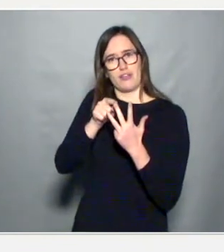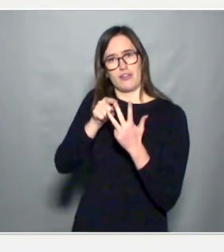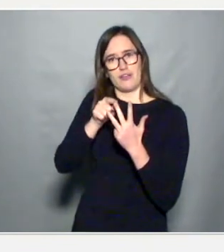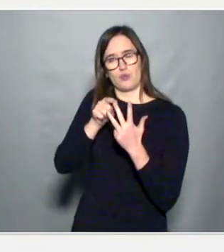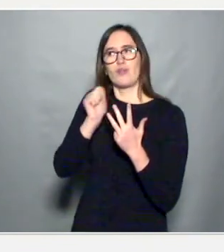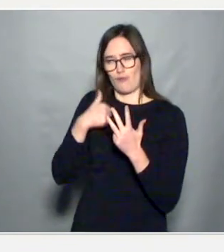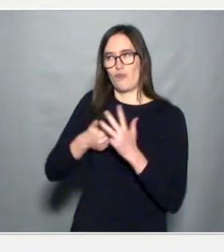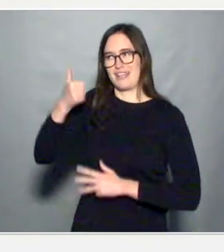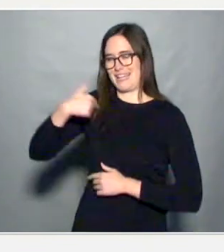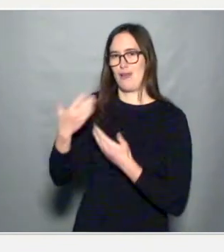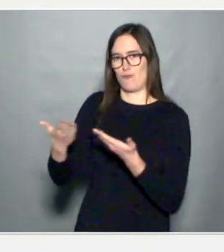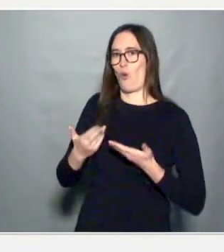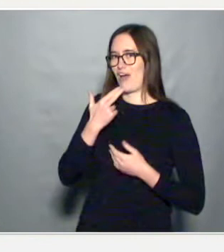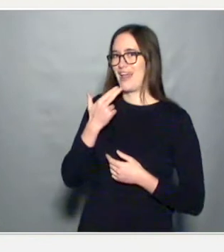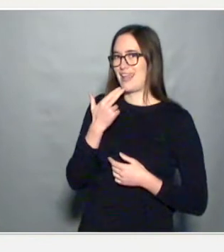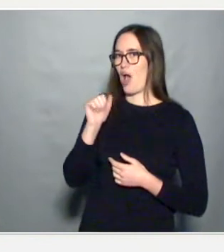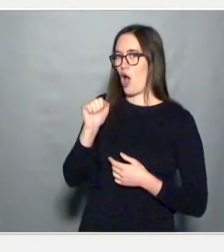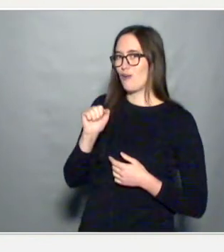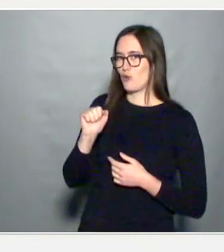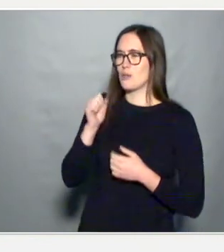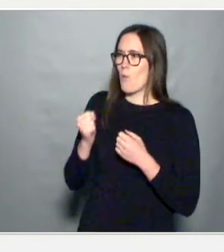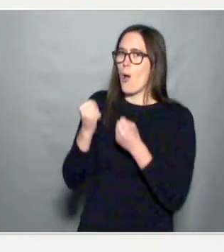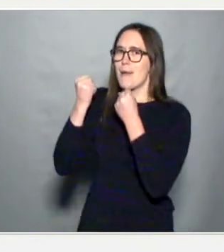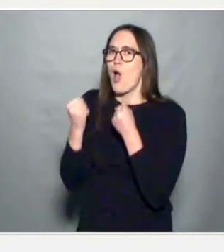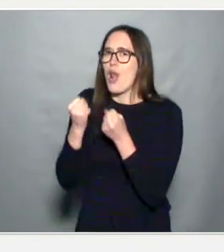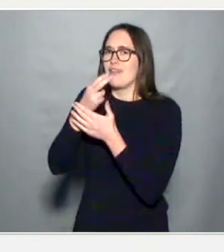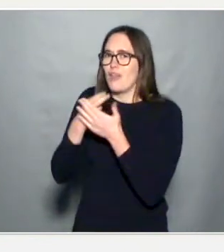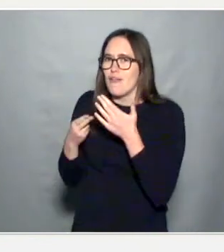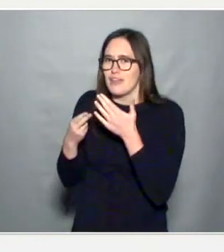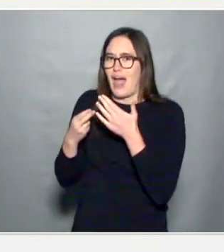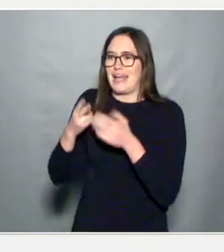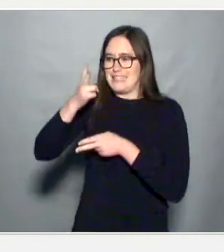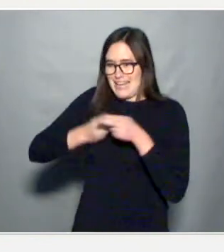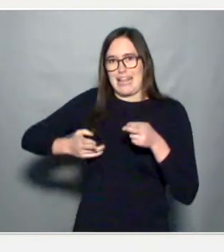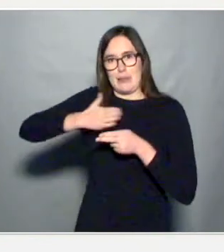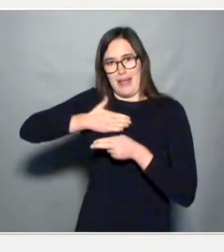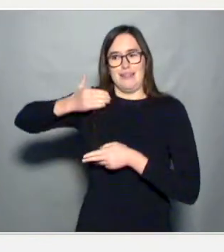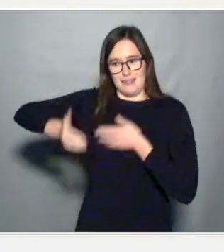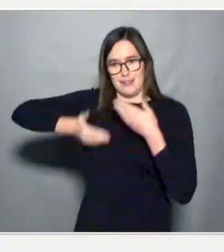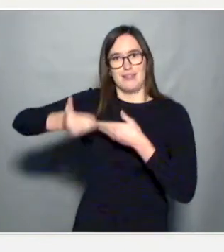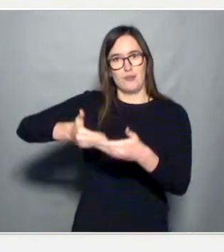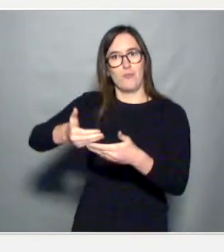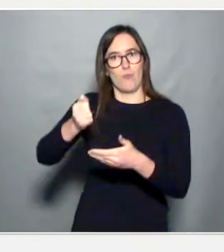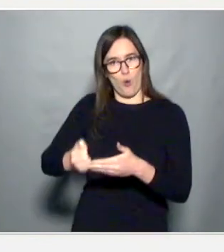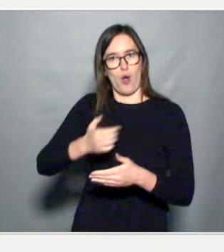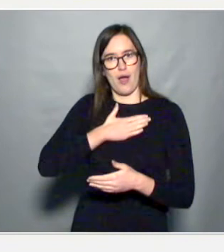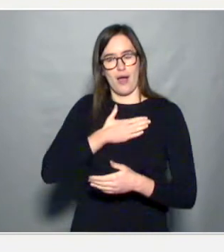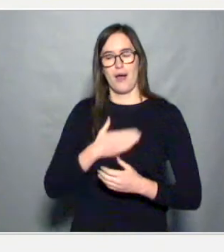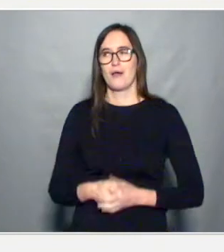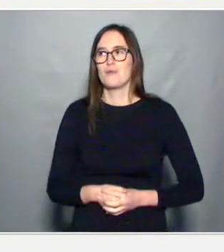Därför är det viktigt att jag får heta Alfons. Vi måste liksom behålla det här namnet i släkten, generation efter generation.